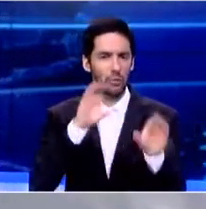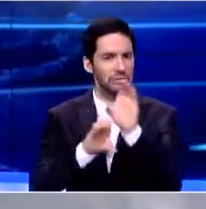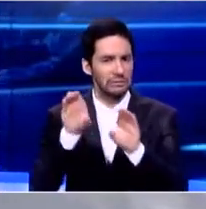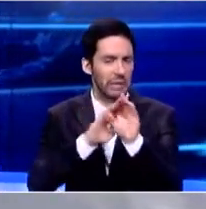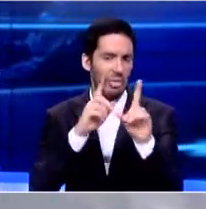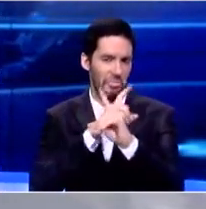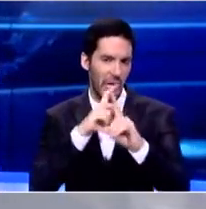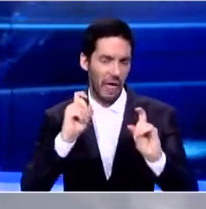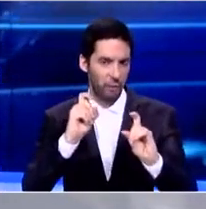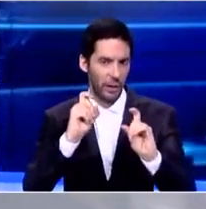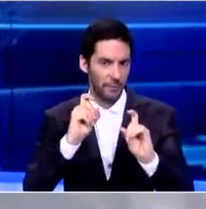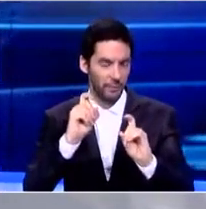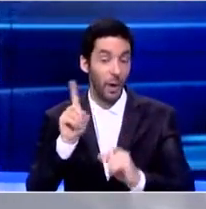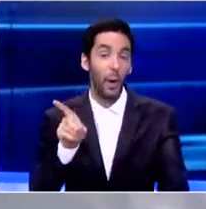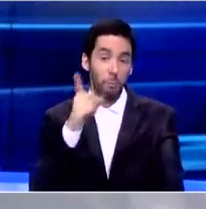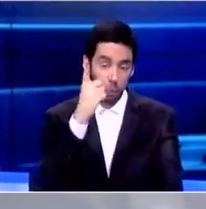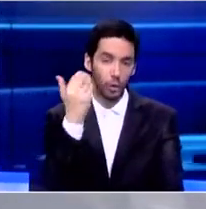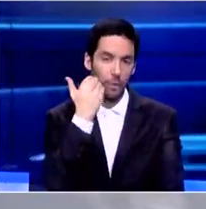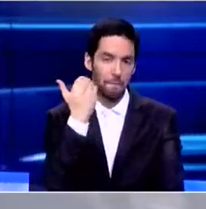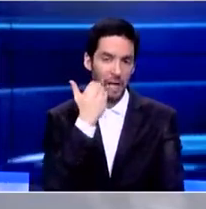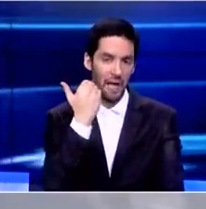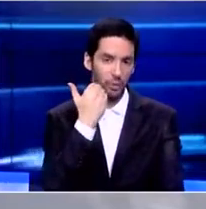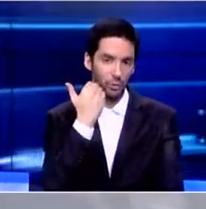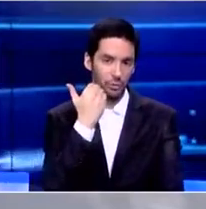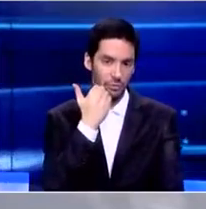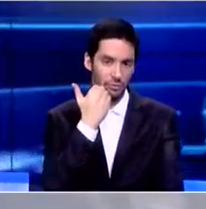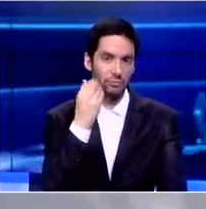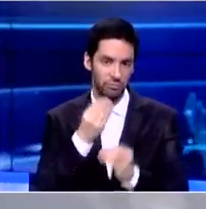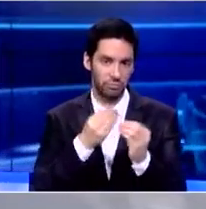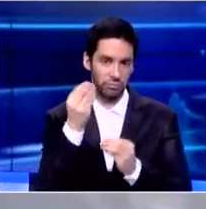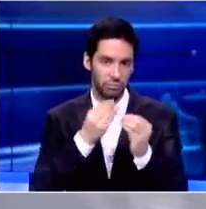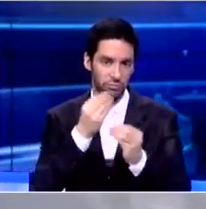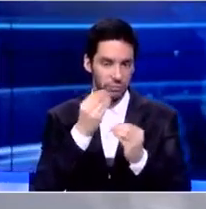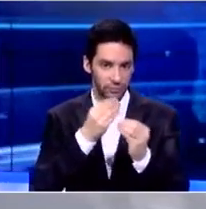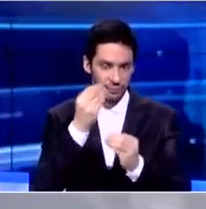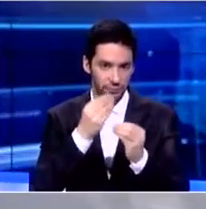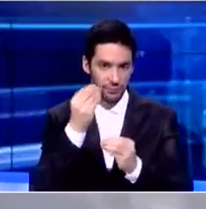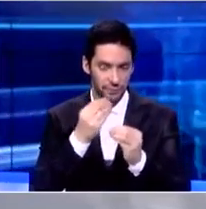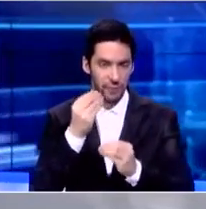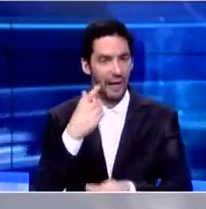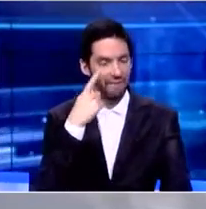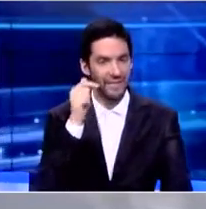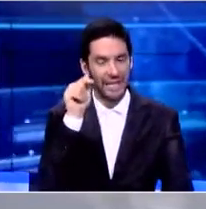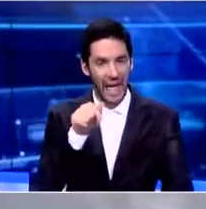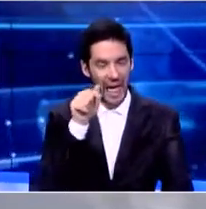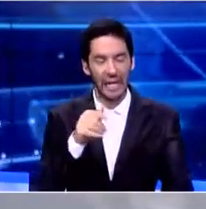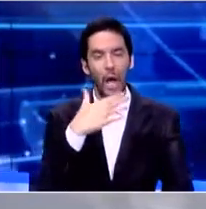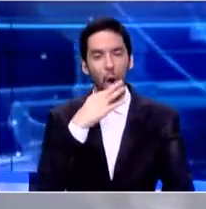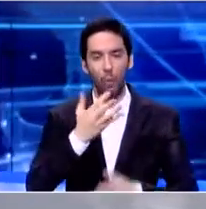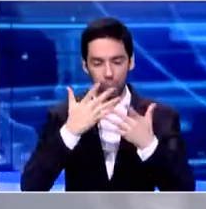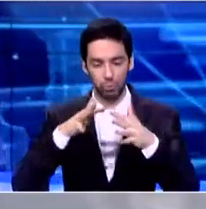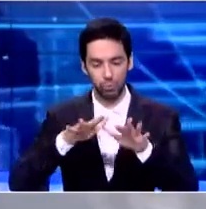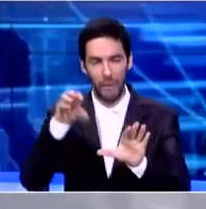στην ΠΑΦΟ ότι έχουμε τον μεγαλύτερο αριθμό και είναι το γνωστό, η γνωστή συρροή, η αλυσίδα μετάδοσης